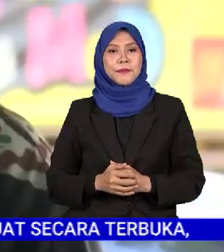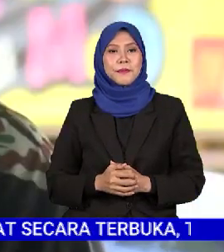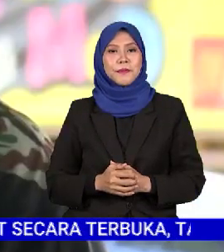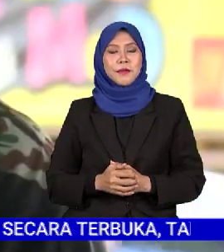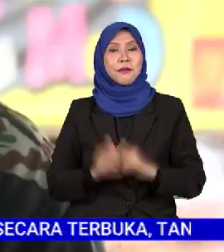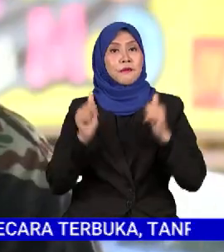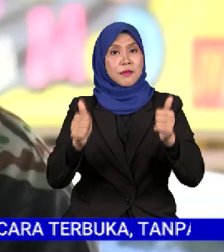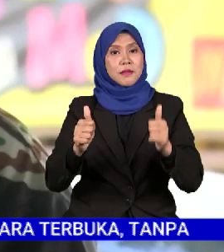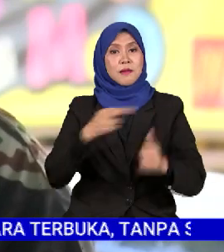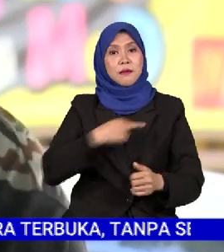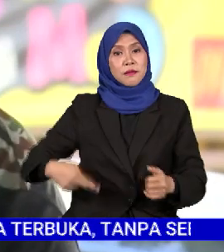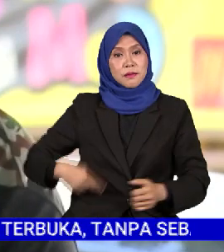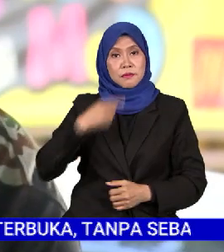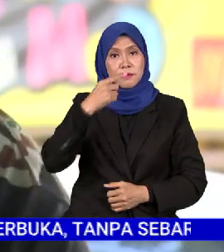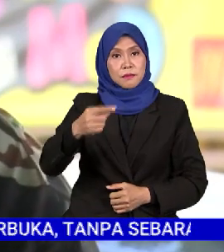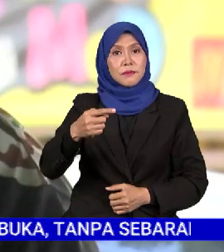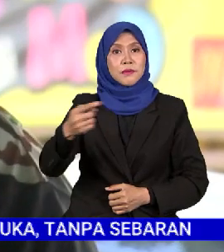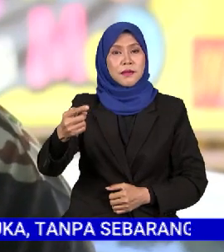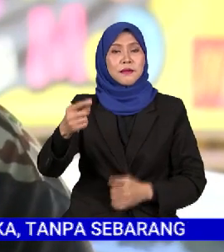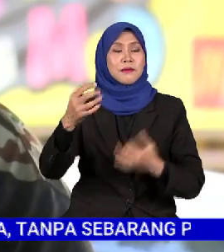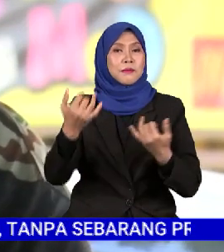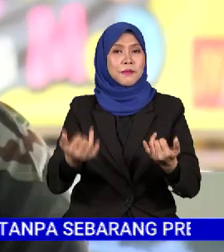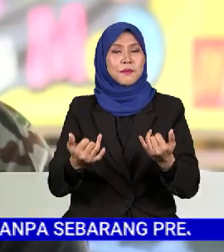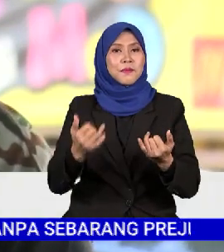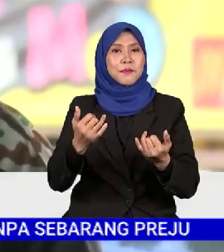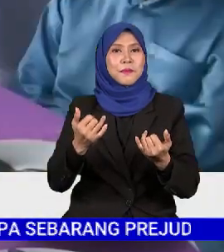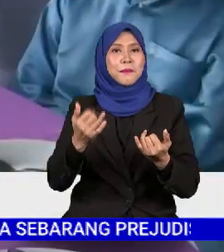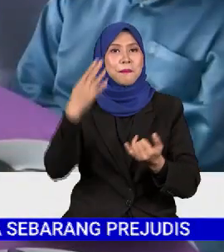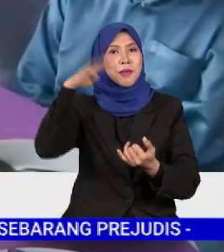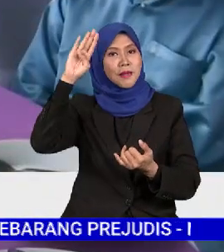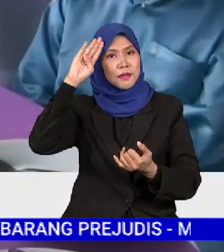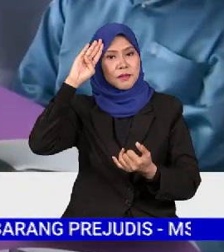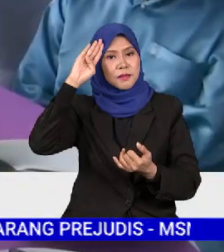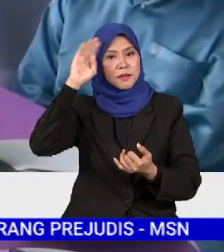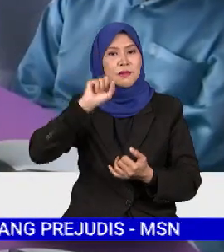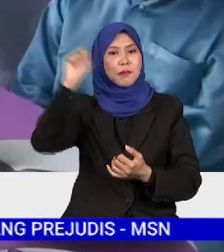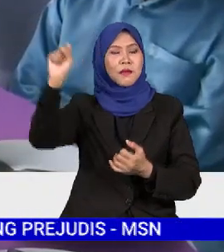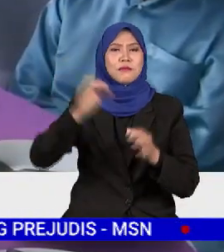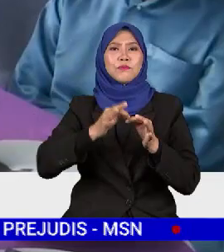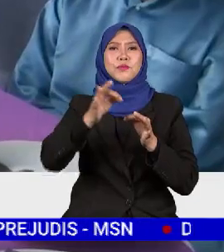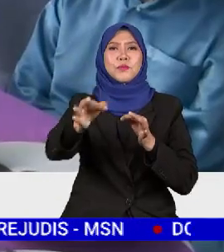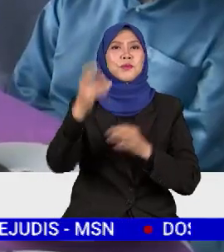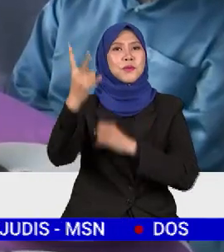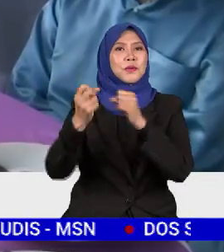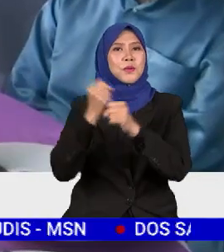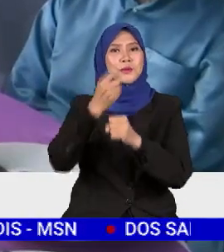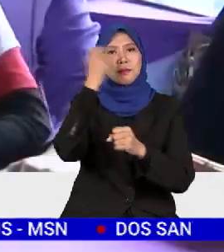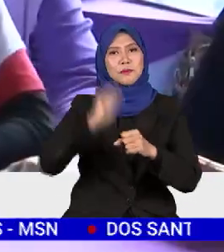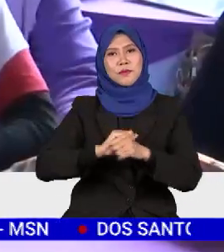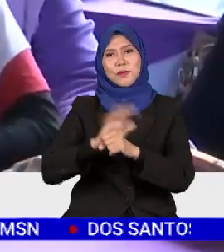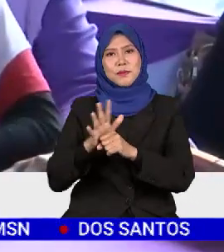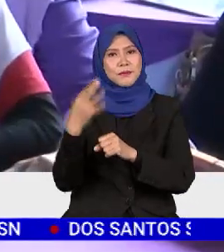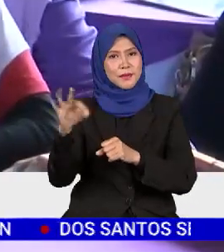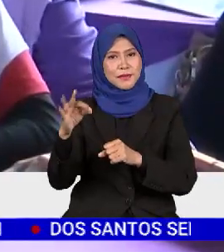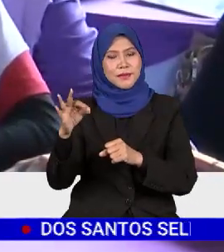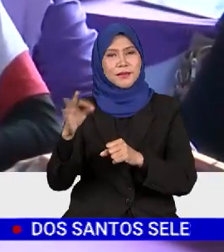Terdahulu, Baginda bertitah bahawa eksersais Perbah iaitu singkatan Perlis Sabah yang tertunda sejak 2 tahun lalu akibat